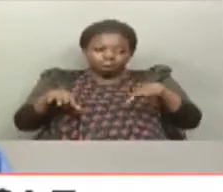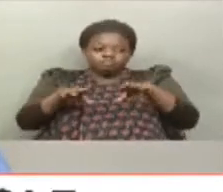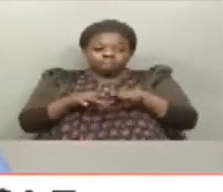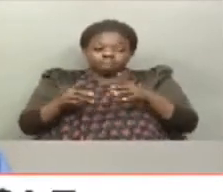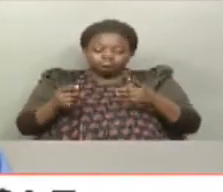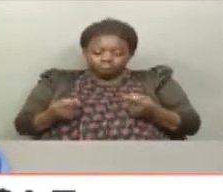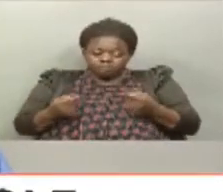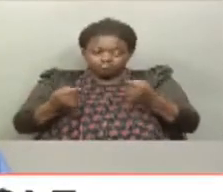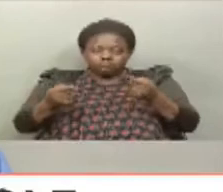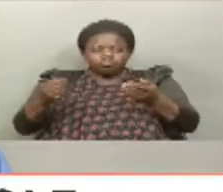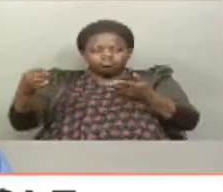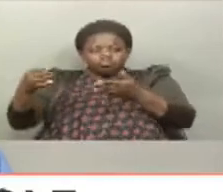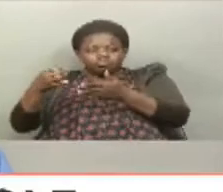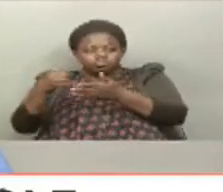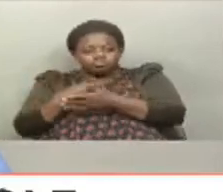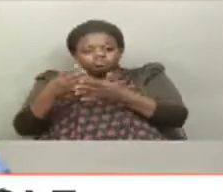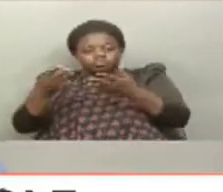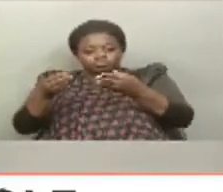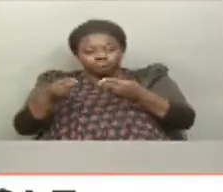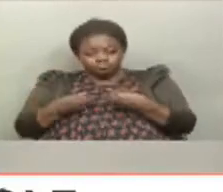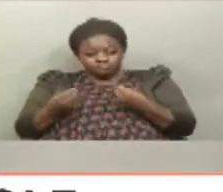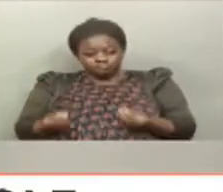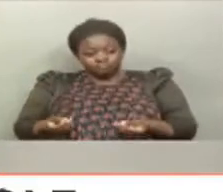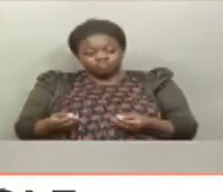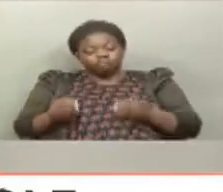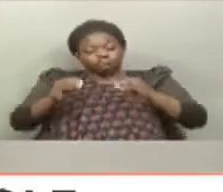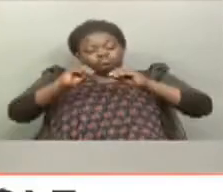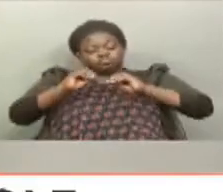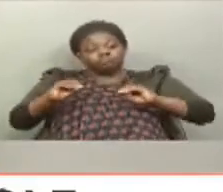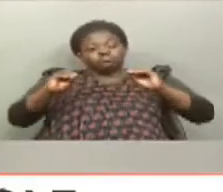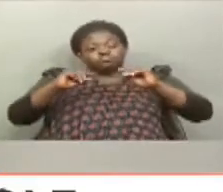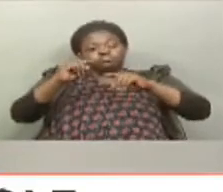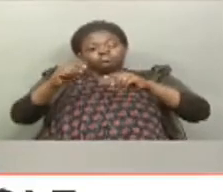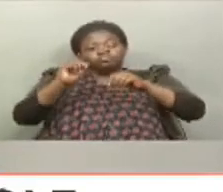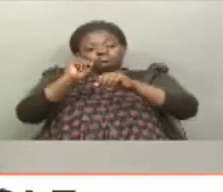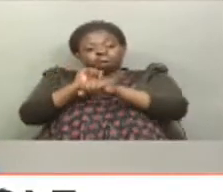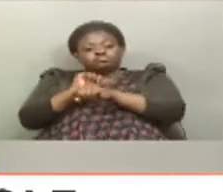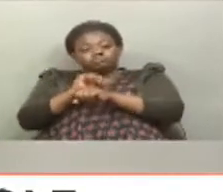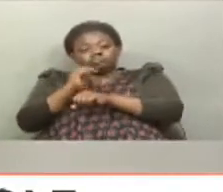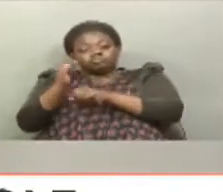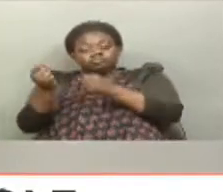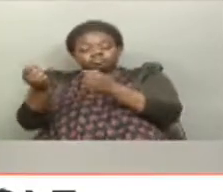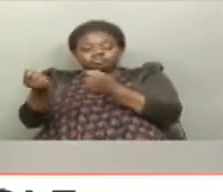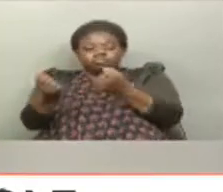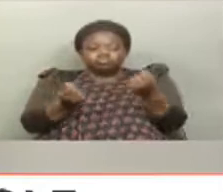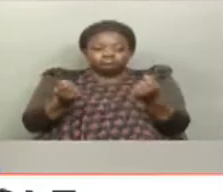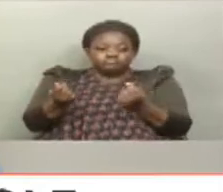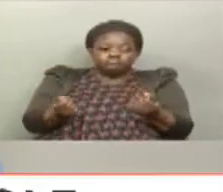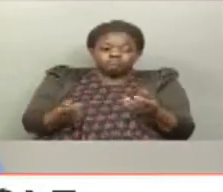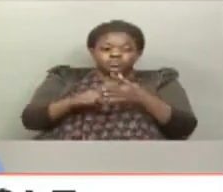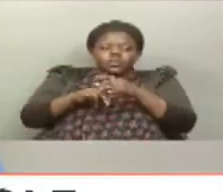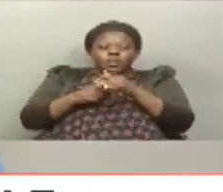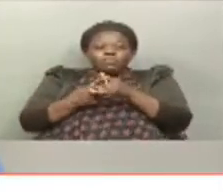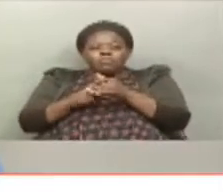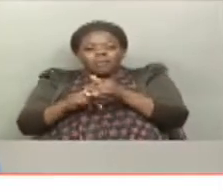bye bino tusaininge obituwadde. So training yagenda mu maaso ne tutendeka abakozi abalina zivuga bano ba makanika